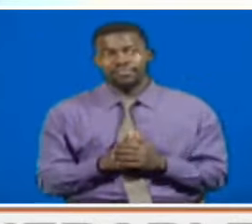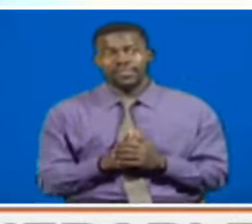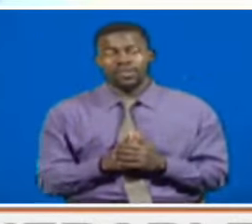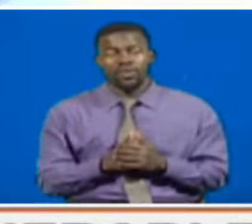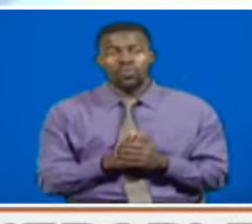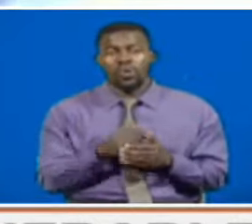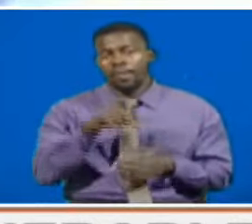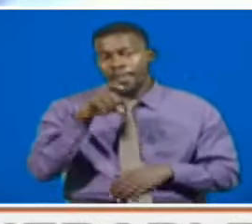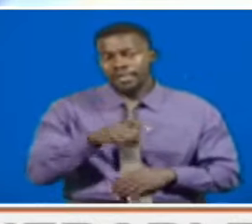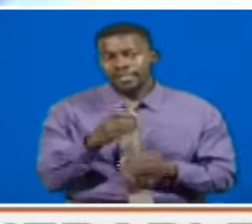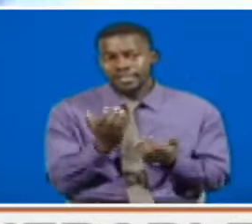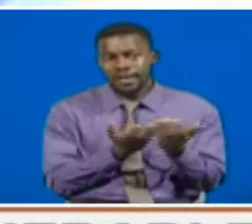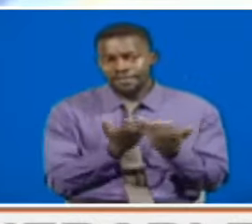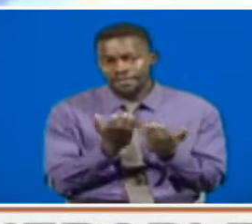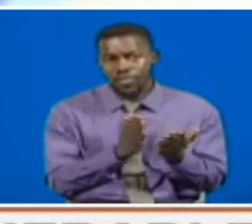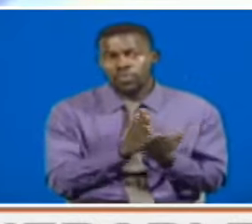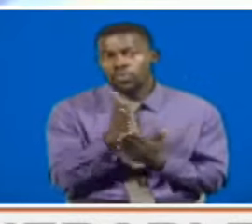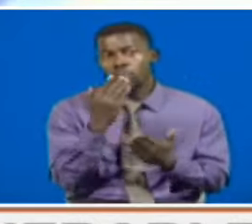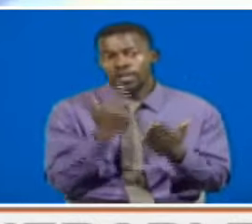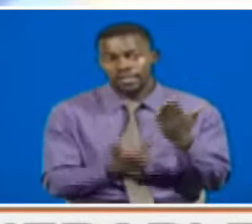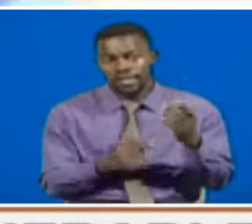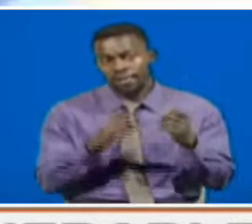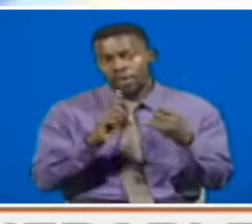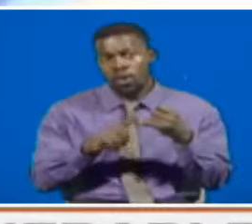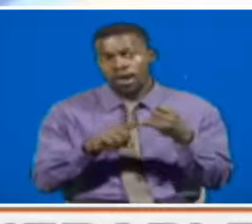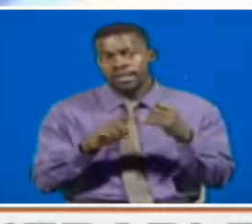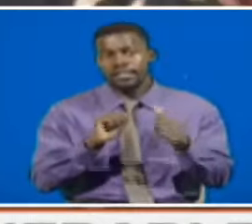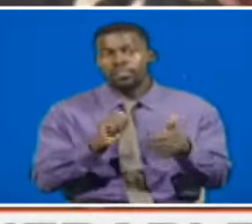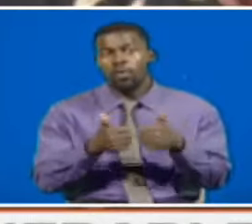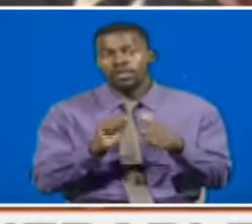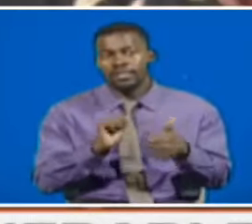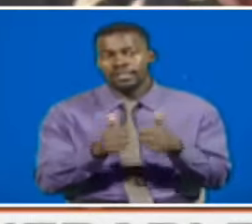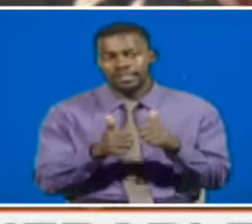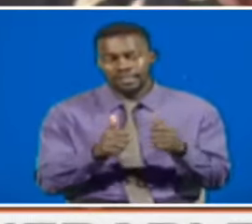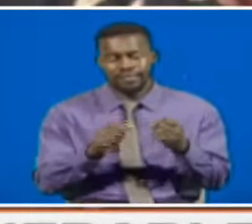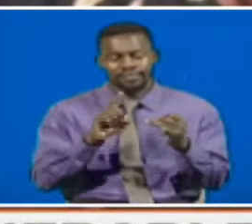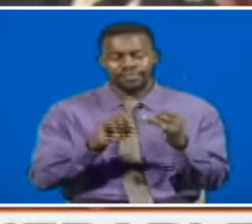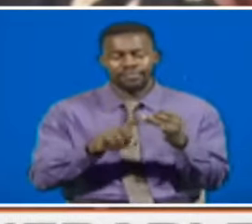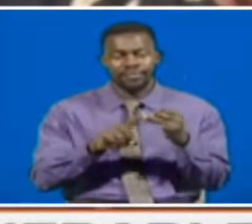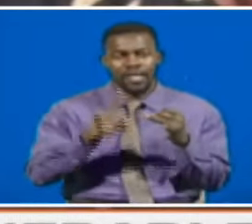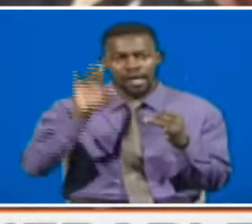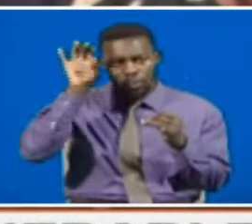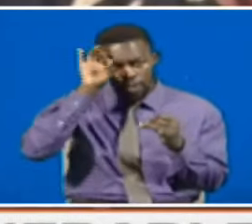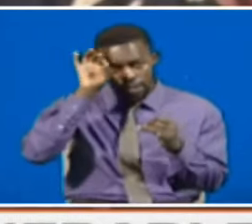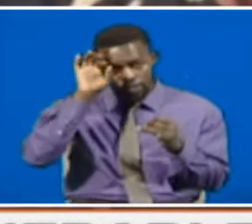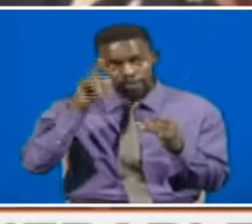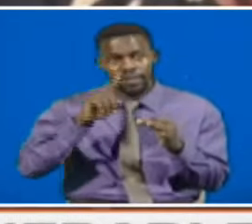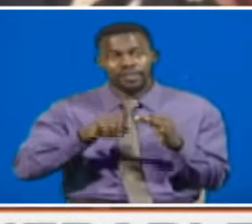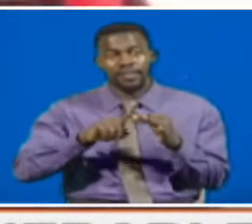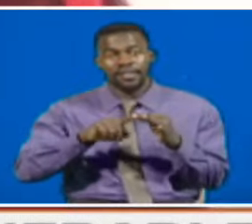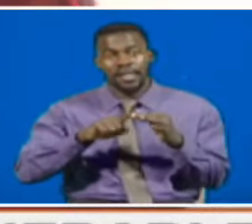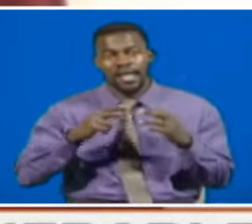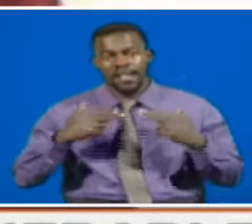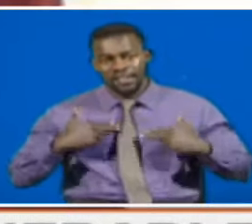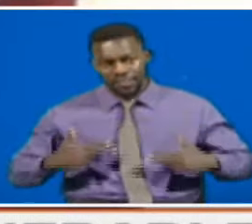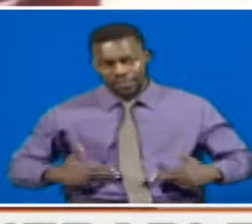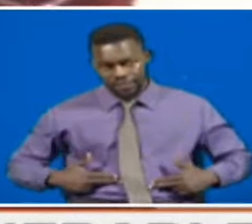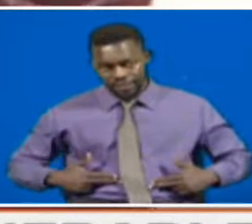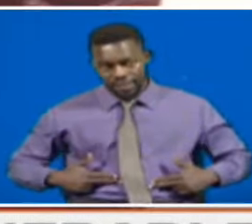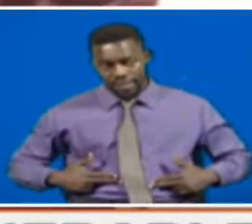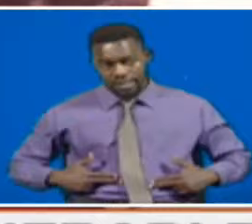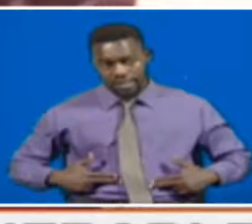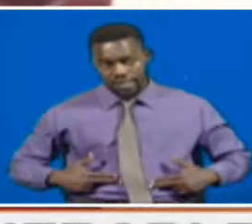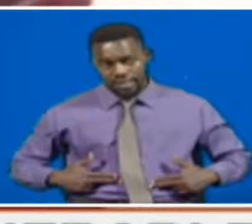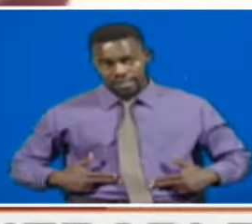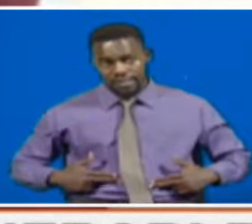tunawahudumia kupitia michezo. Tunafanya pia mambo ya elimu na mambo ya kiafya. Na mambo mengi